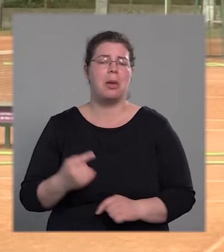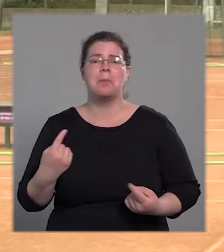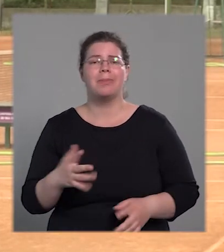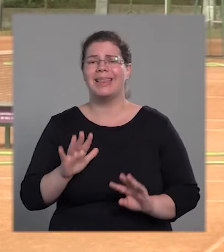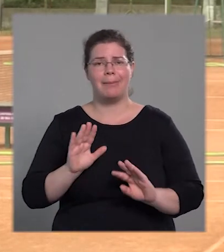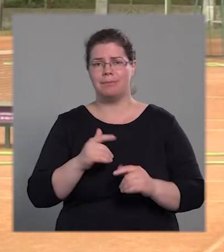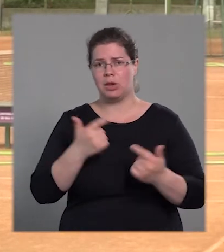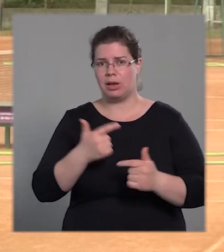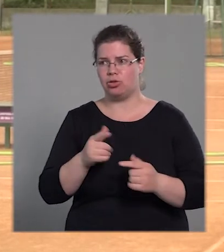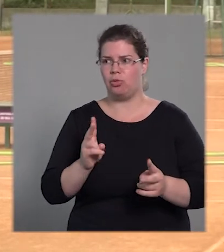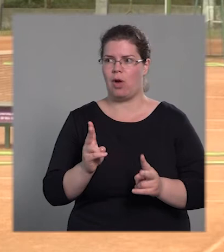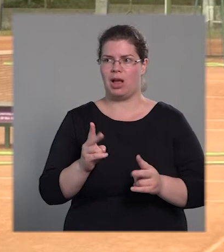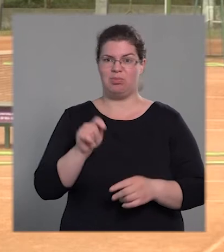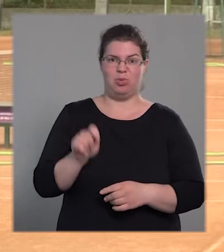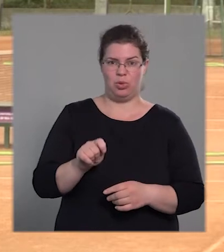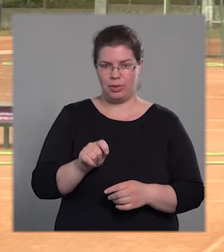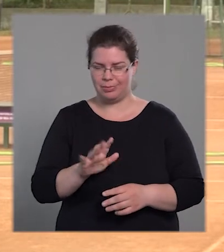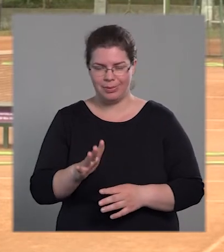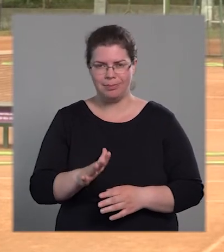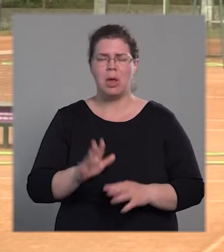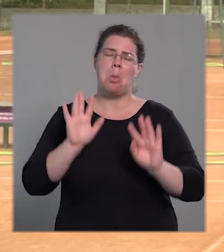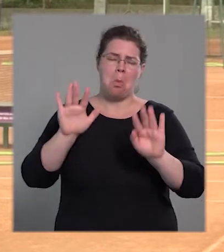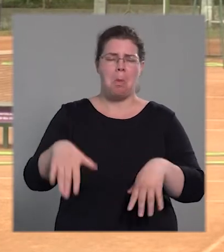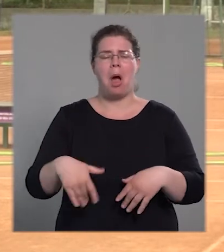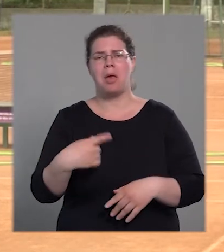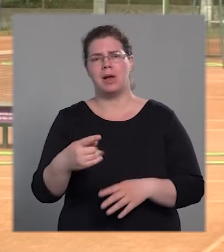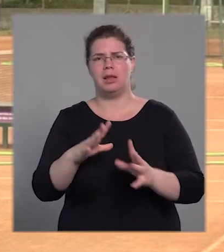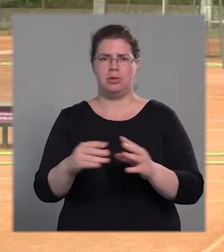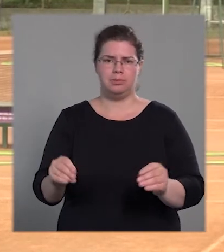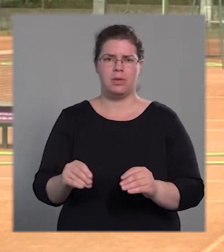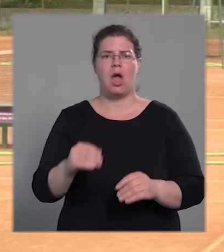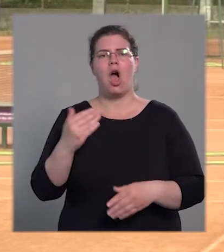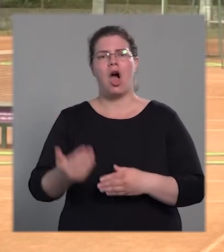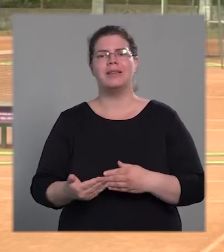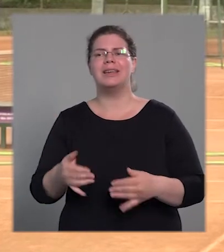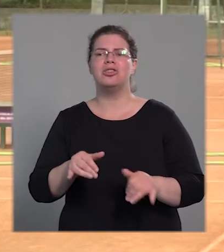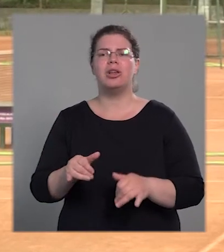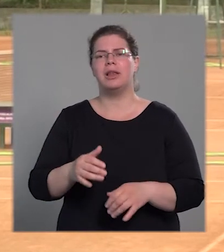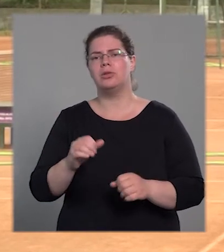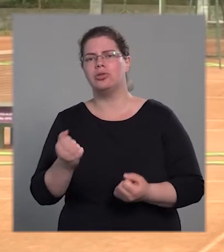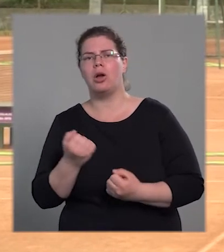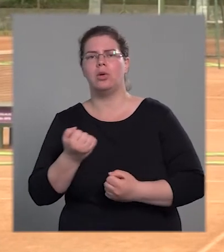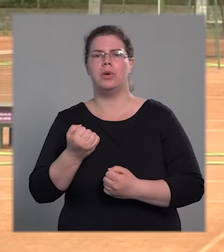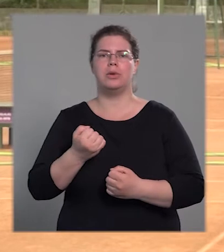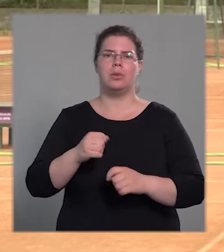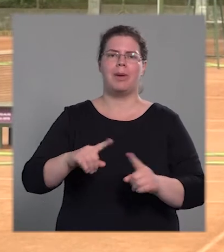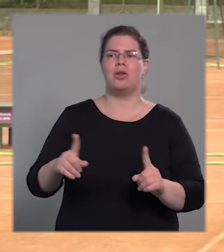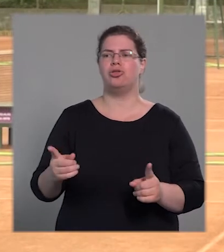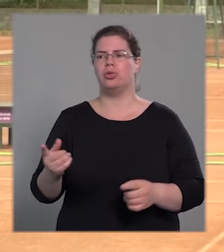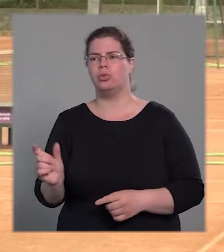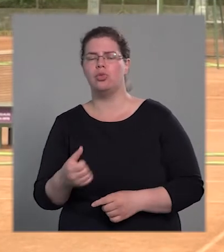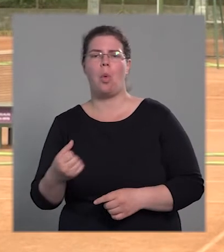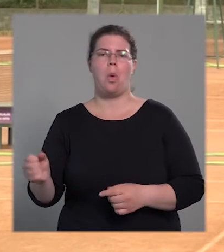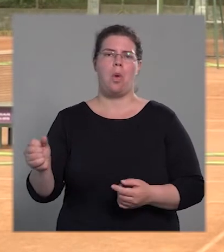tanácsoljuk, hogy megműtesse valaki, hanem elmúlik az magától. Addig kísérletezünk, addig gyakorolunk, cserélgetjük az ütőket,